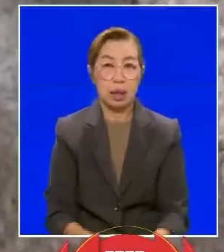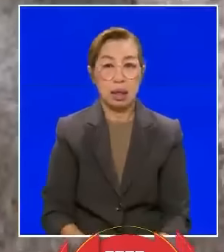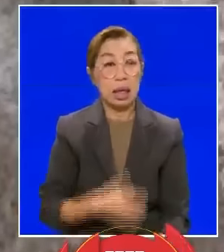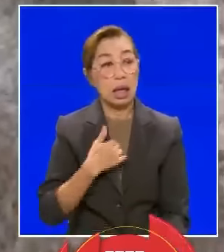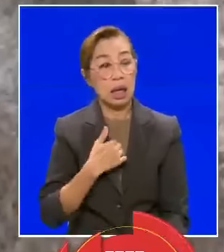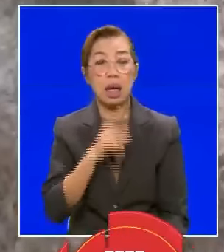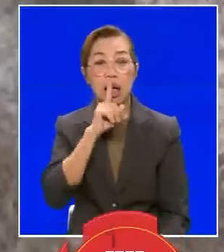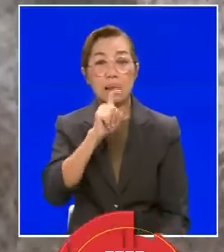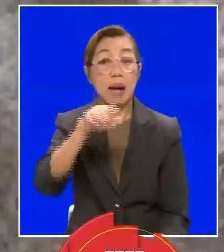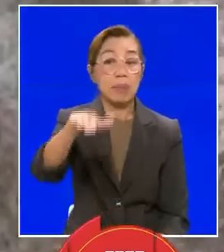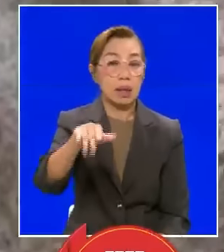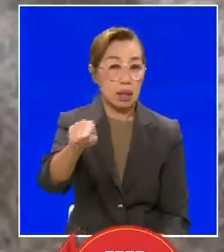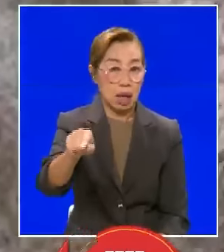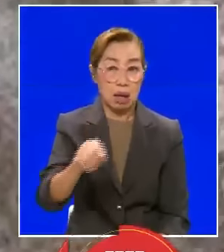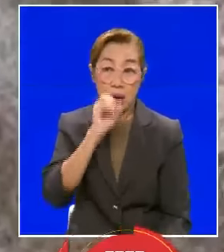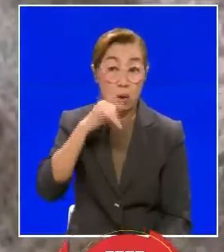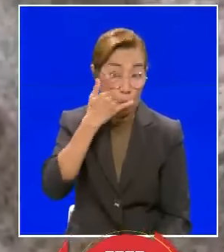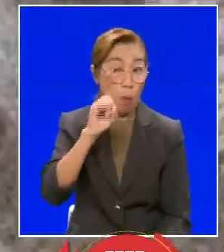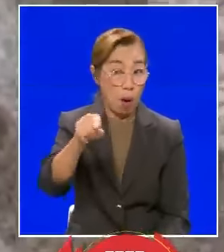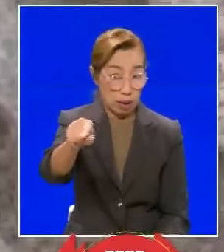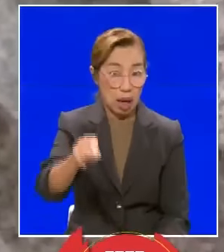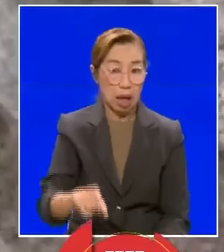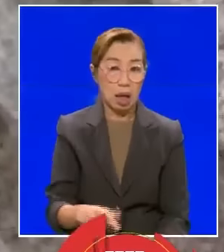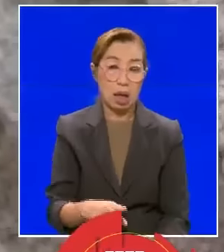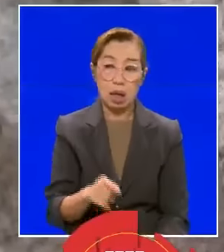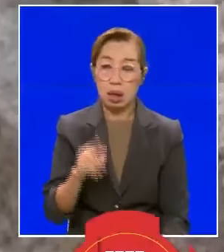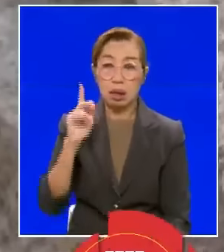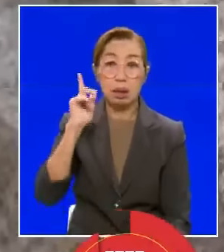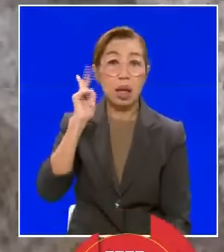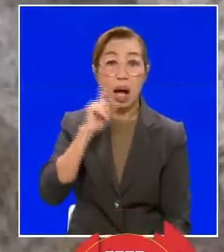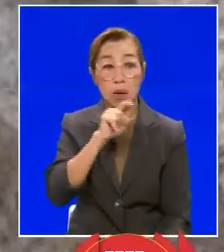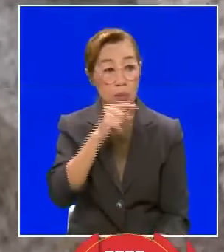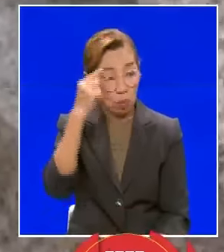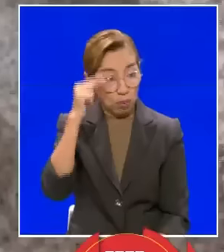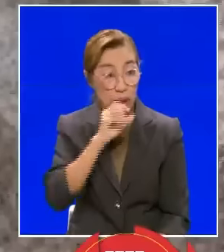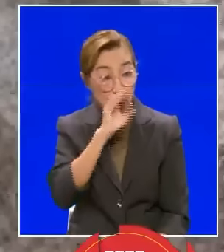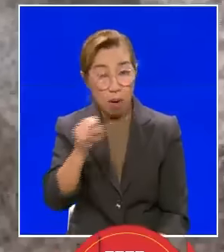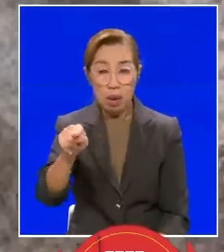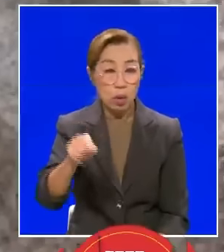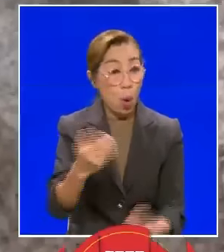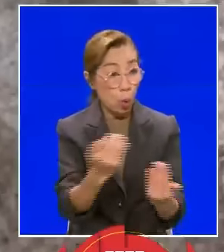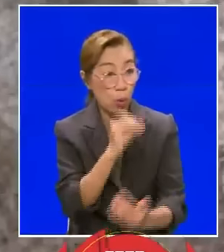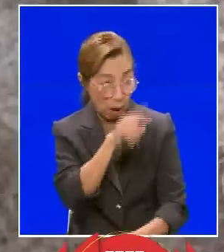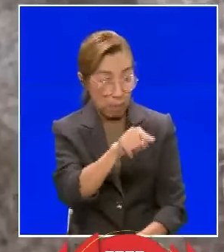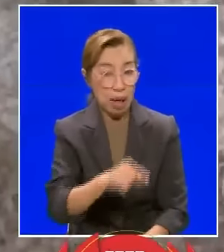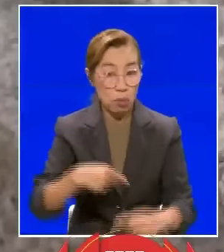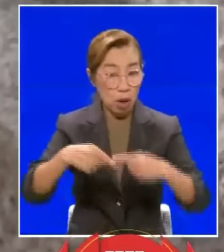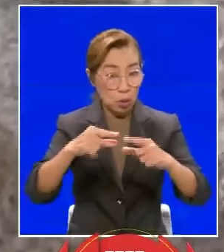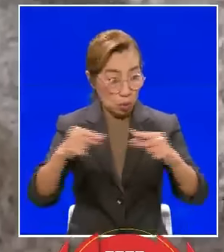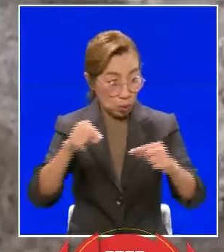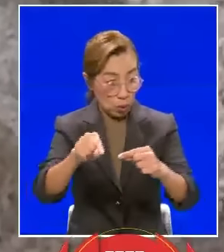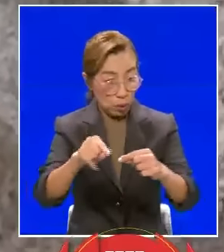ทรศัพท์ที่โดน บอกด้วยไหมว่ามีไฟแช็ก ไม่ได้บอกค ่ ะ ไม่ได้บอกว่ามีไฟแช็กไม่ได้บอกว่ามีถุงซิป ไม่ได้บอก